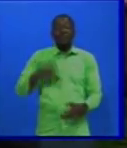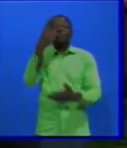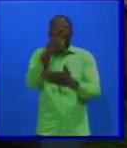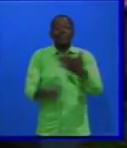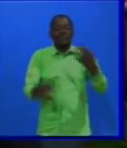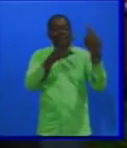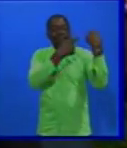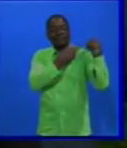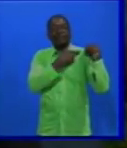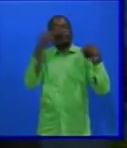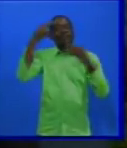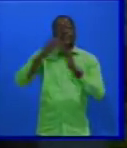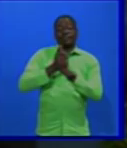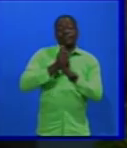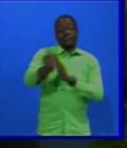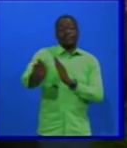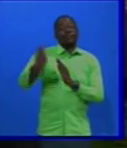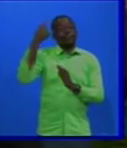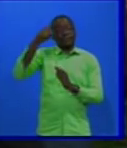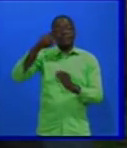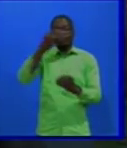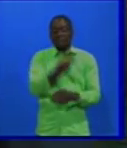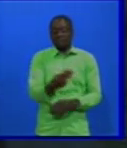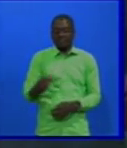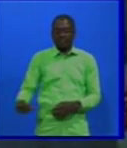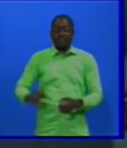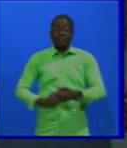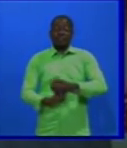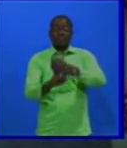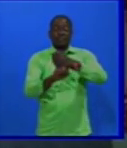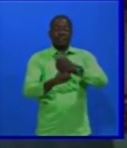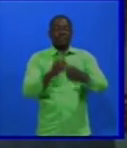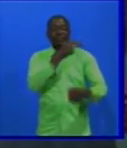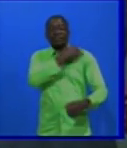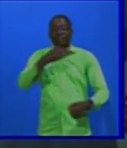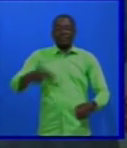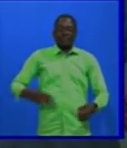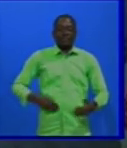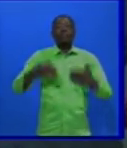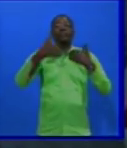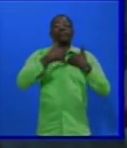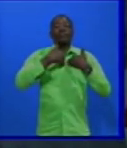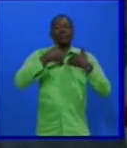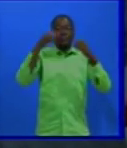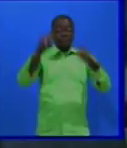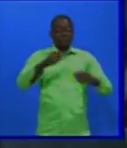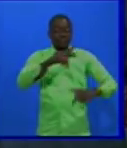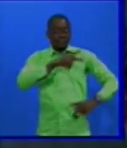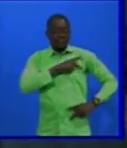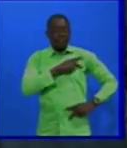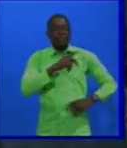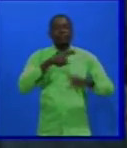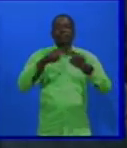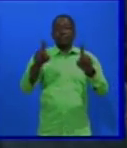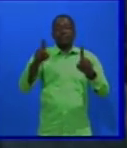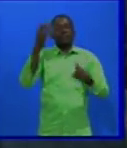leurs compétences et leurs attributions en matière de sécurité. Les maires disposent de pouvoirs de police, mais le plus souvent, ils